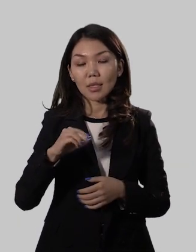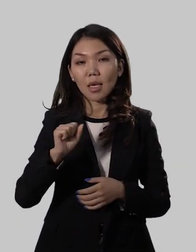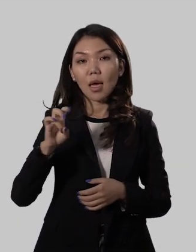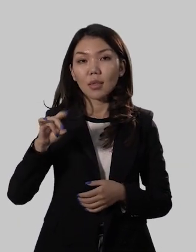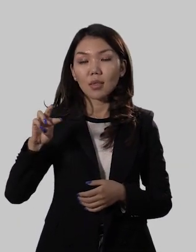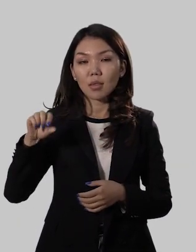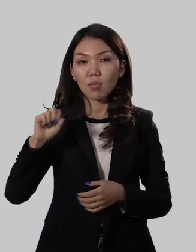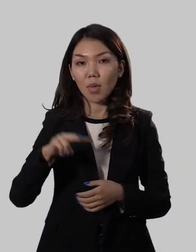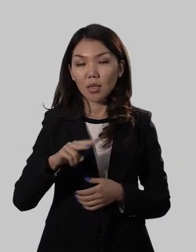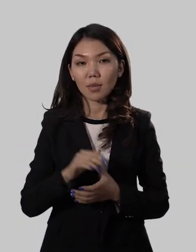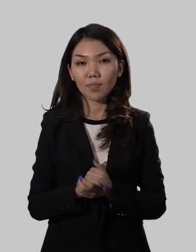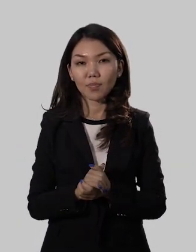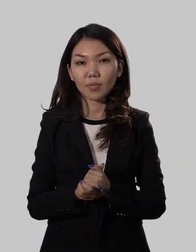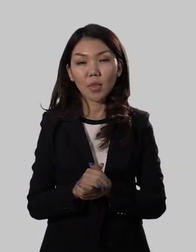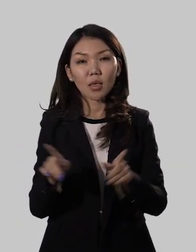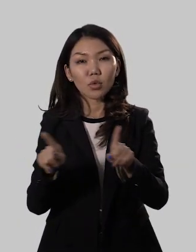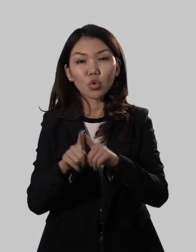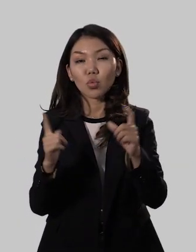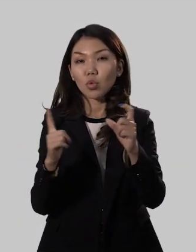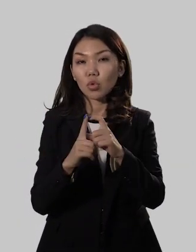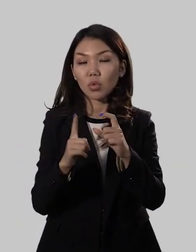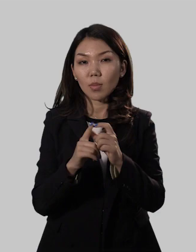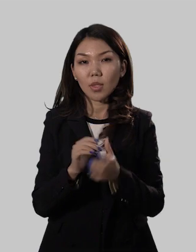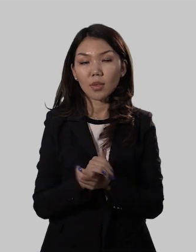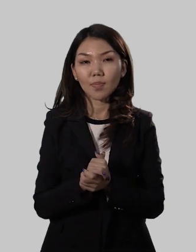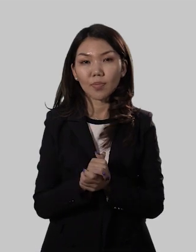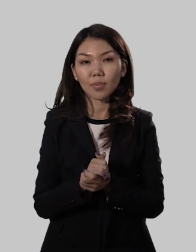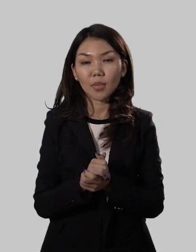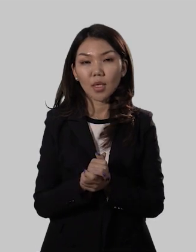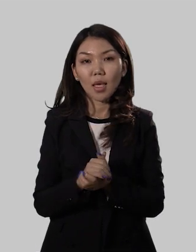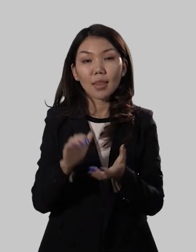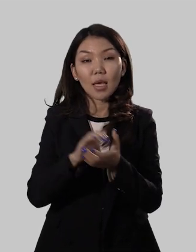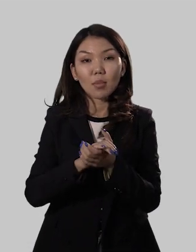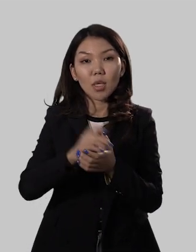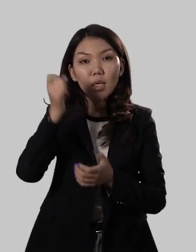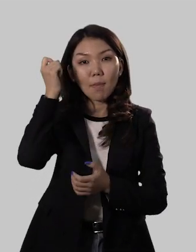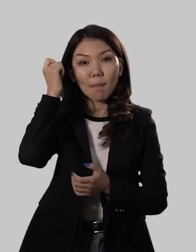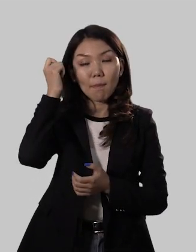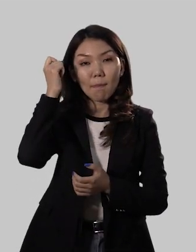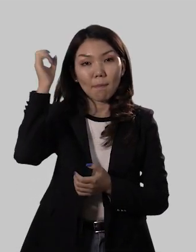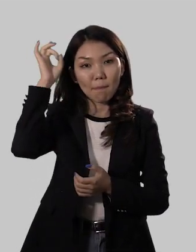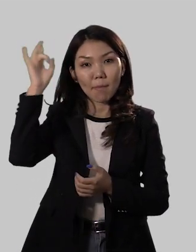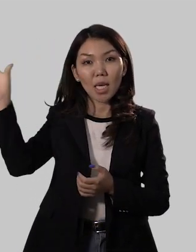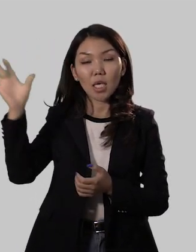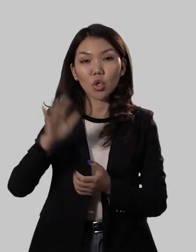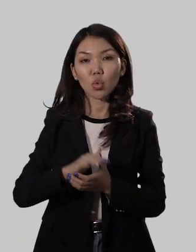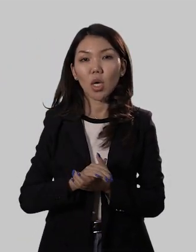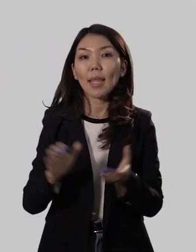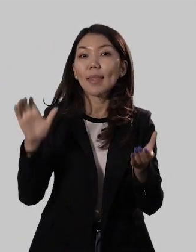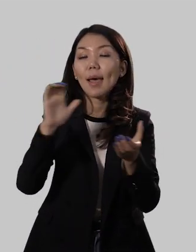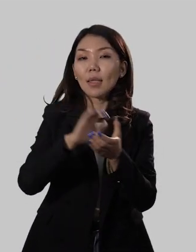Таанымал. Синонимдерине көңүл бургула. Таанымал белгилүү,